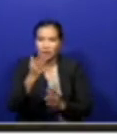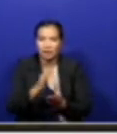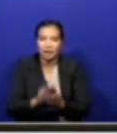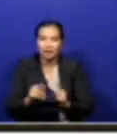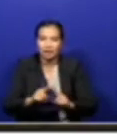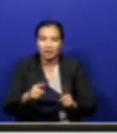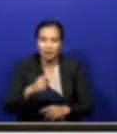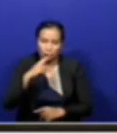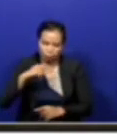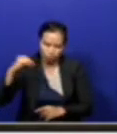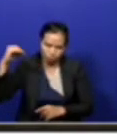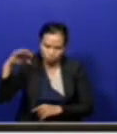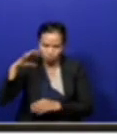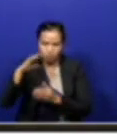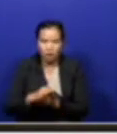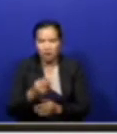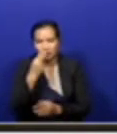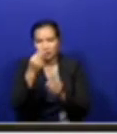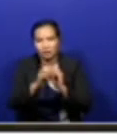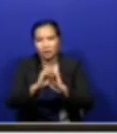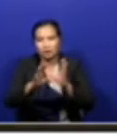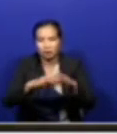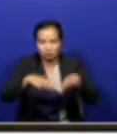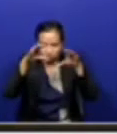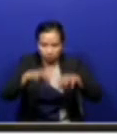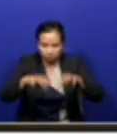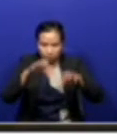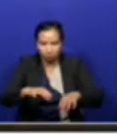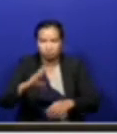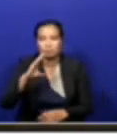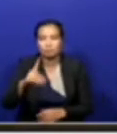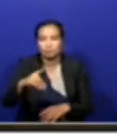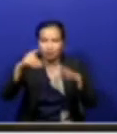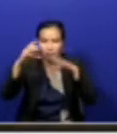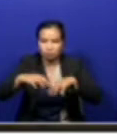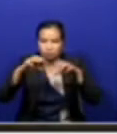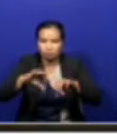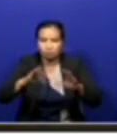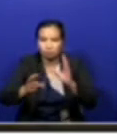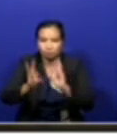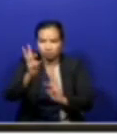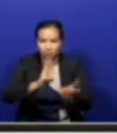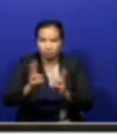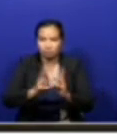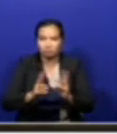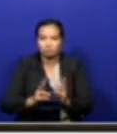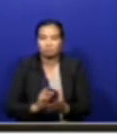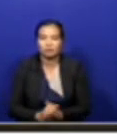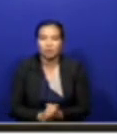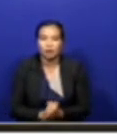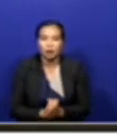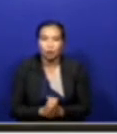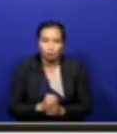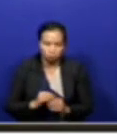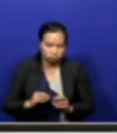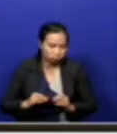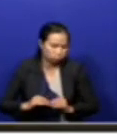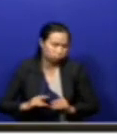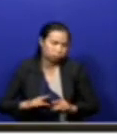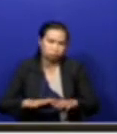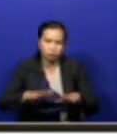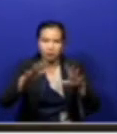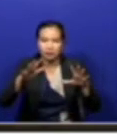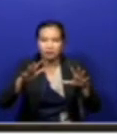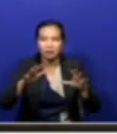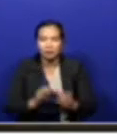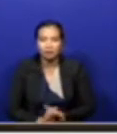นี่ยเห็นชัดเจนครับโดยเฉพาะยิ่งฝนตกแบบนี้ถ้าพรุ่งนี้ไม่ตกนะฮะฝุ่นที่มันเกาะตามคาบถนนเนี่ยโอ้โหฟุ้งเต็มไปหมดไอ้อย่าง